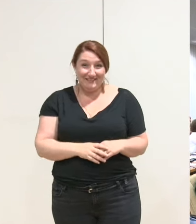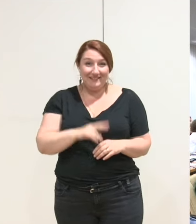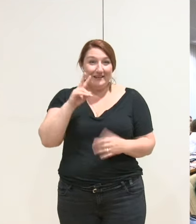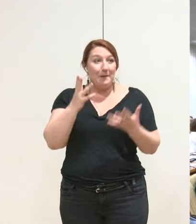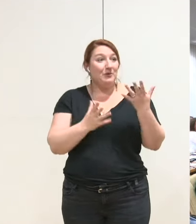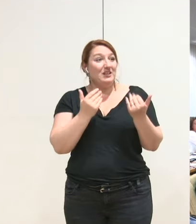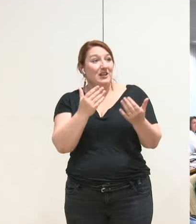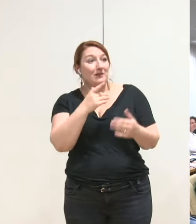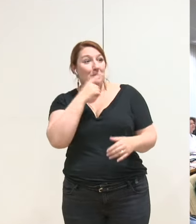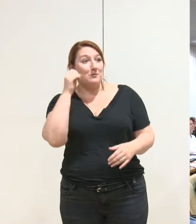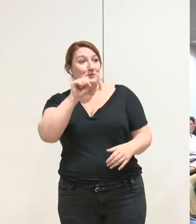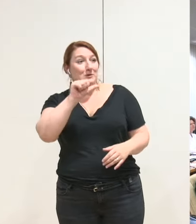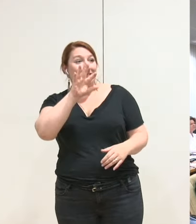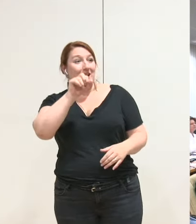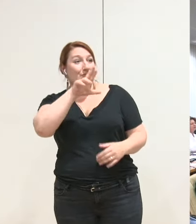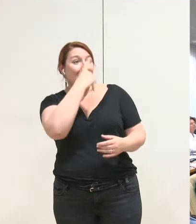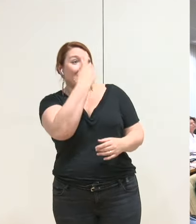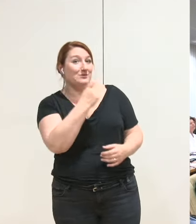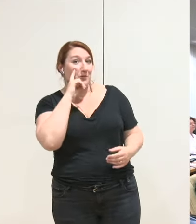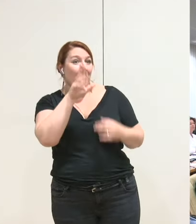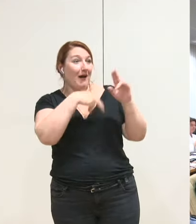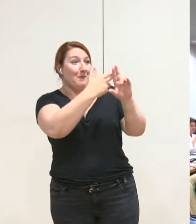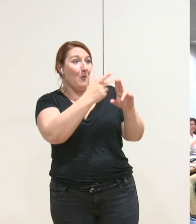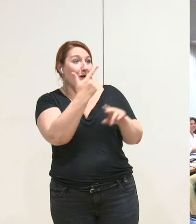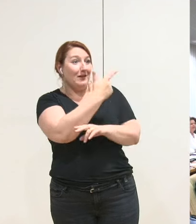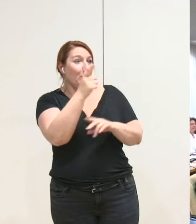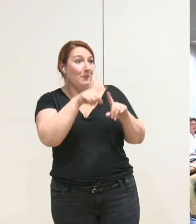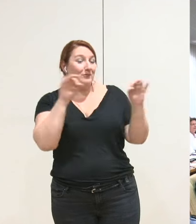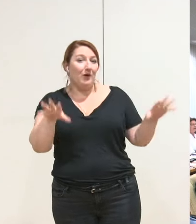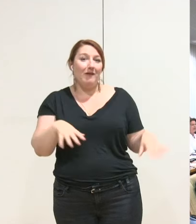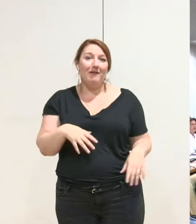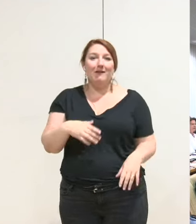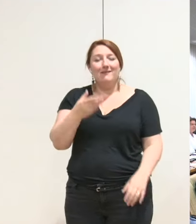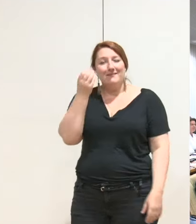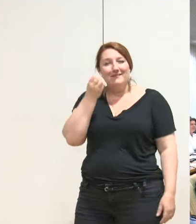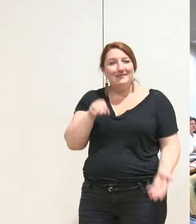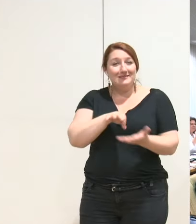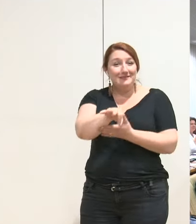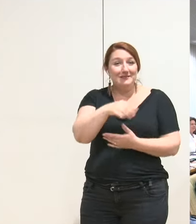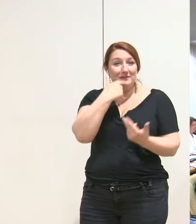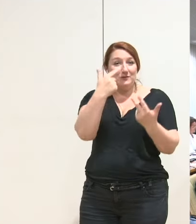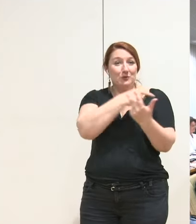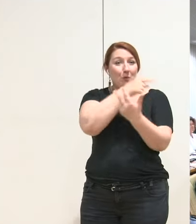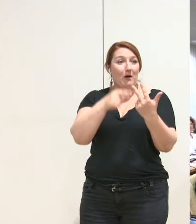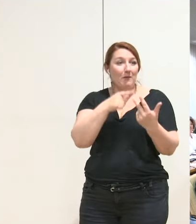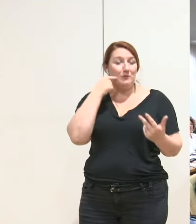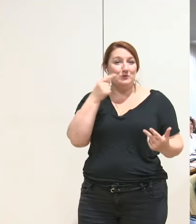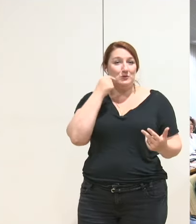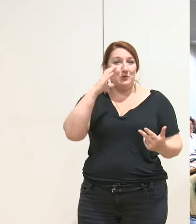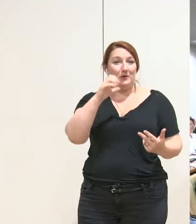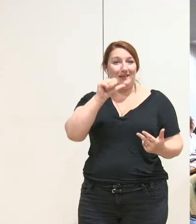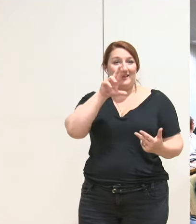peut-être attendre que jérô sa ta question parce que je vais répondre au deux quel astuce allez si vous voulez j'ai trois demandes de parole monsieur